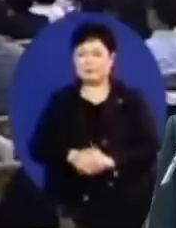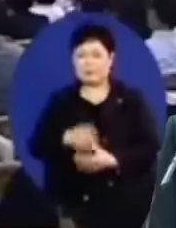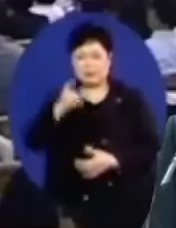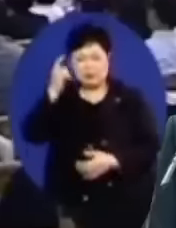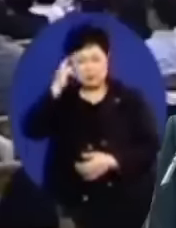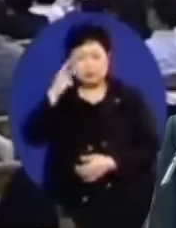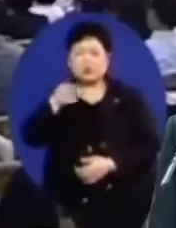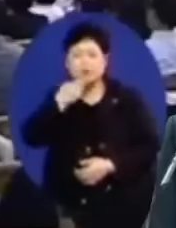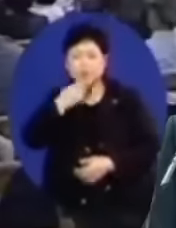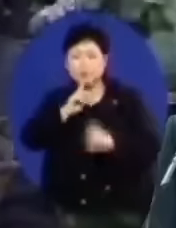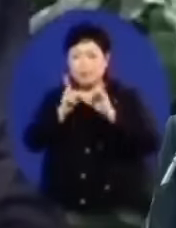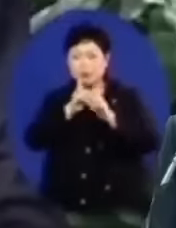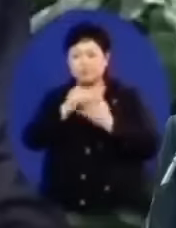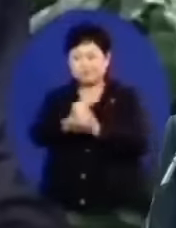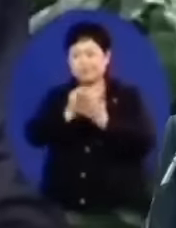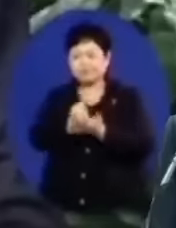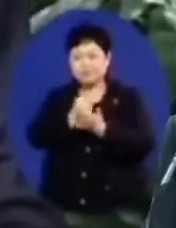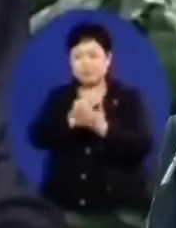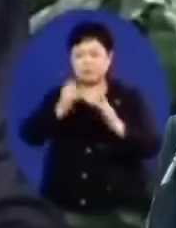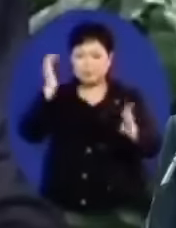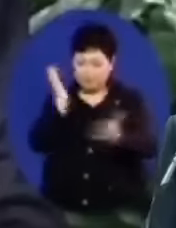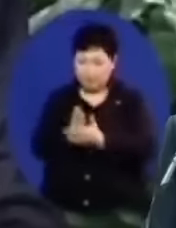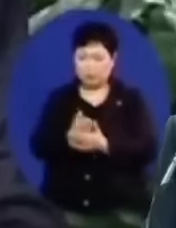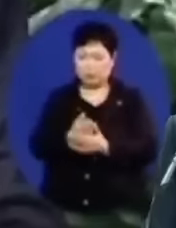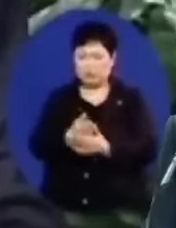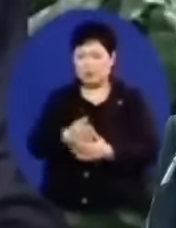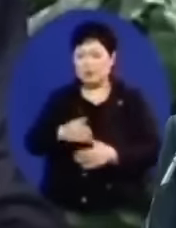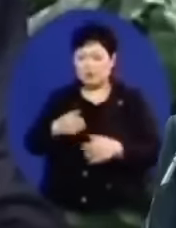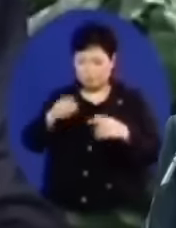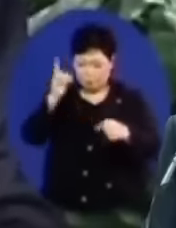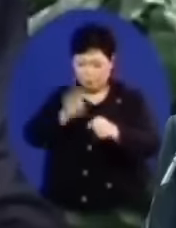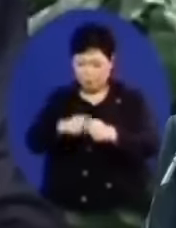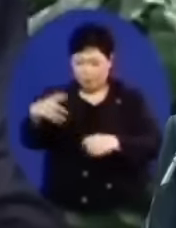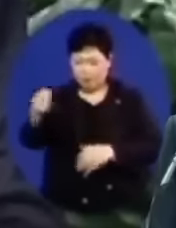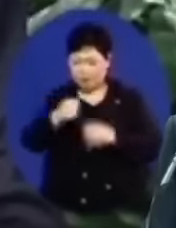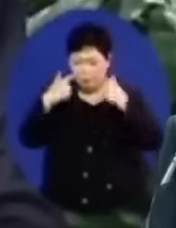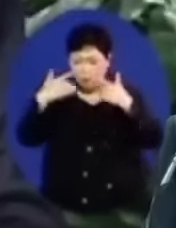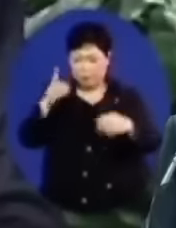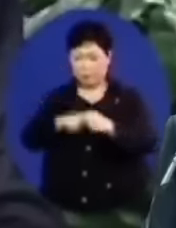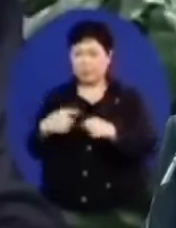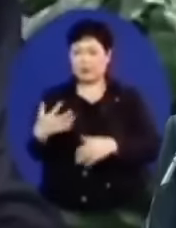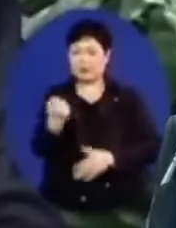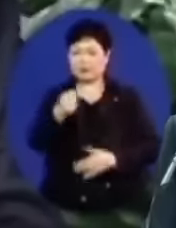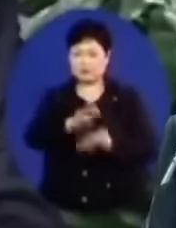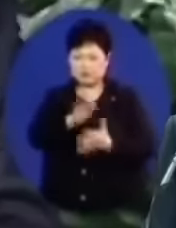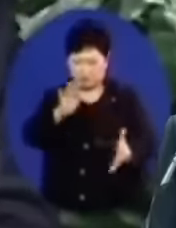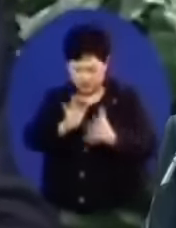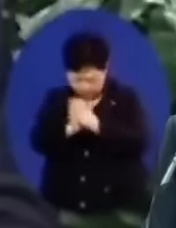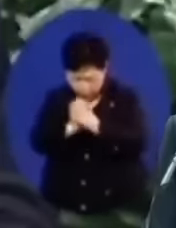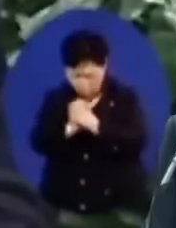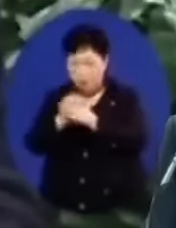정신없이 이 말 저 말 하지 말고 목표를 두고 분명한 목표를 향해서 뜨겁게 기도하라.